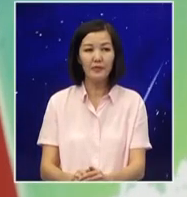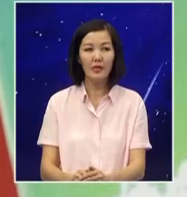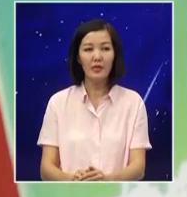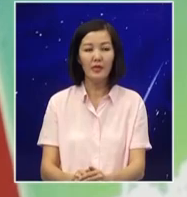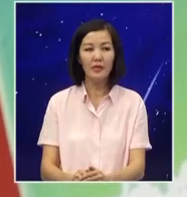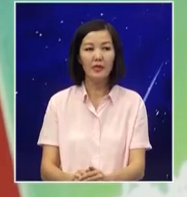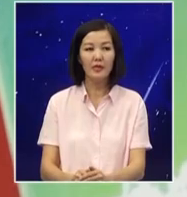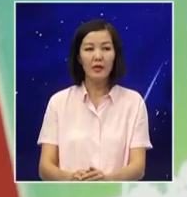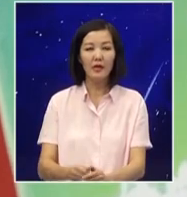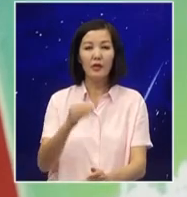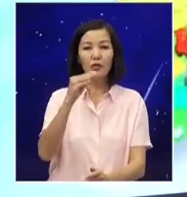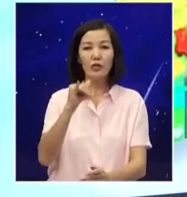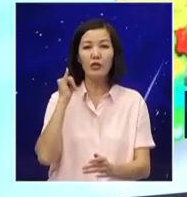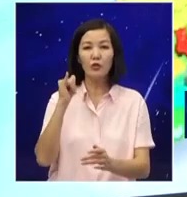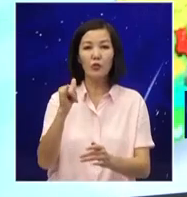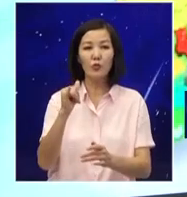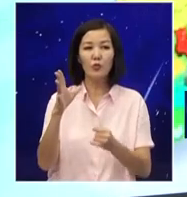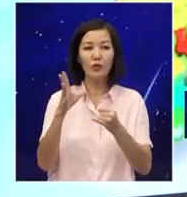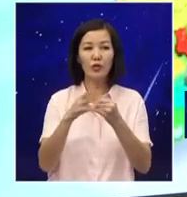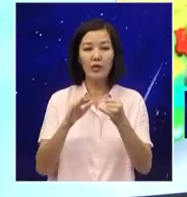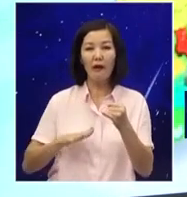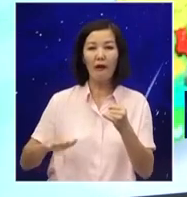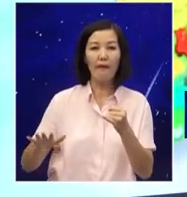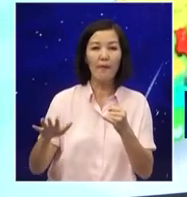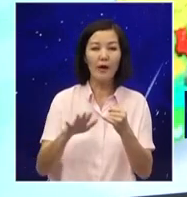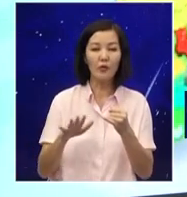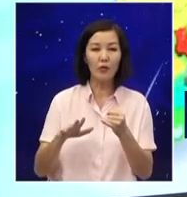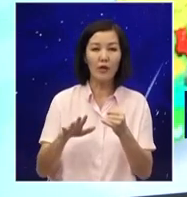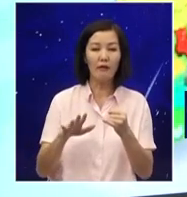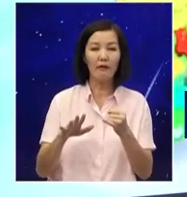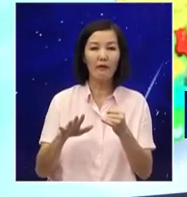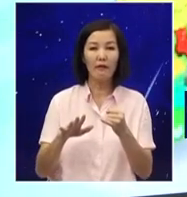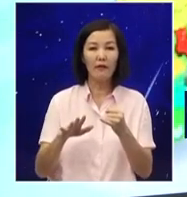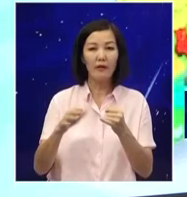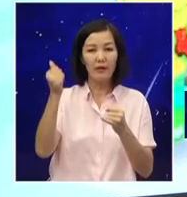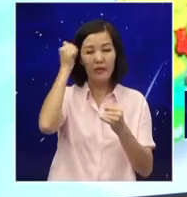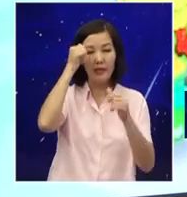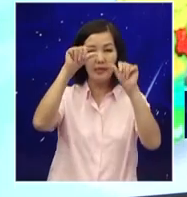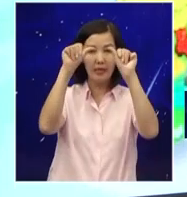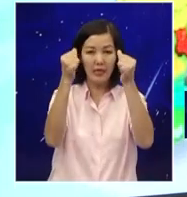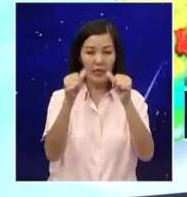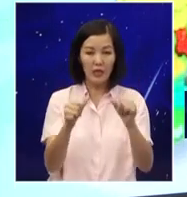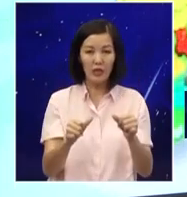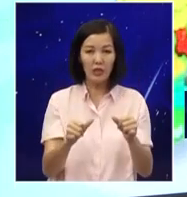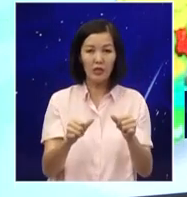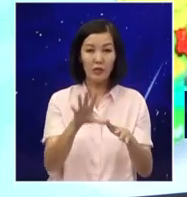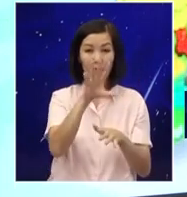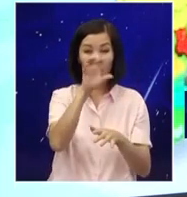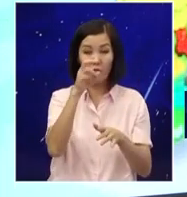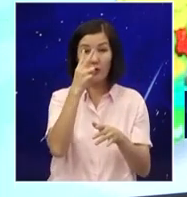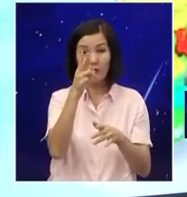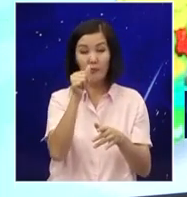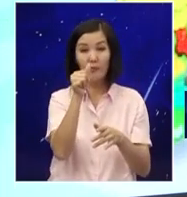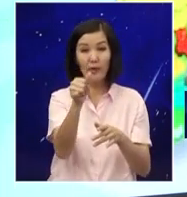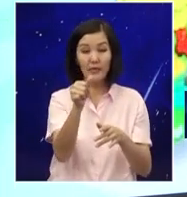Жетісу аймағы туралы бірінші бастаймыз. Сонда мысалы Жетісу аймағында бір ескерткіштің суреті тұрса, соны ескерткіш басқан кезде